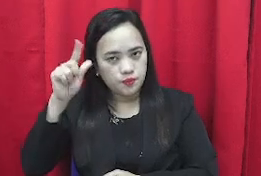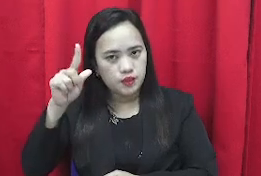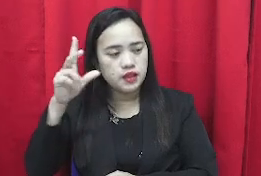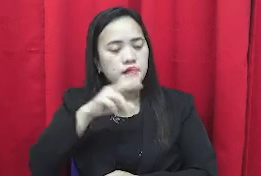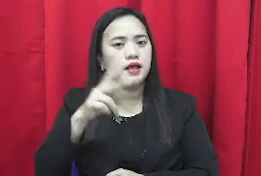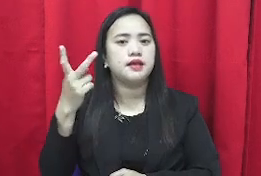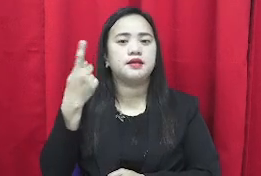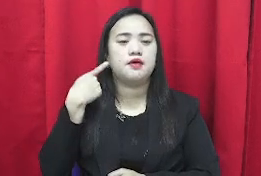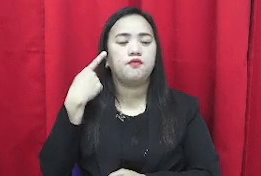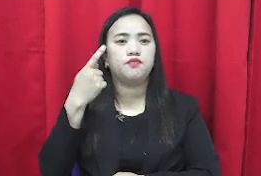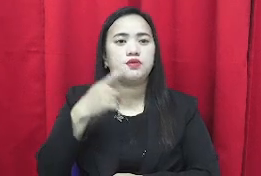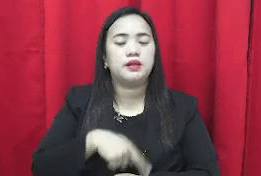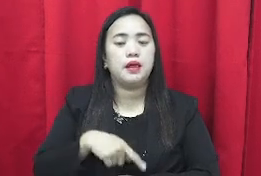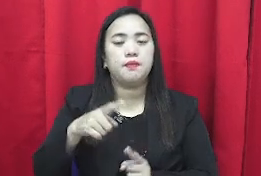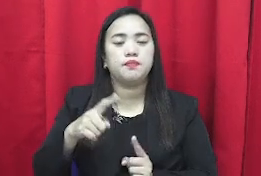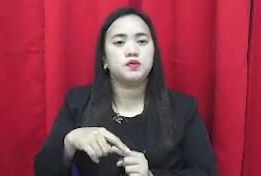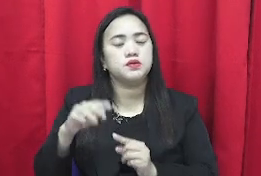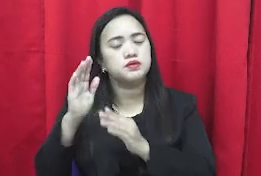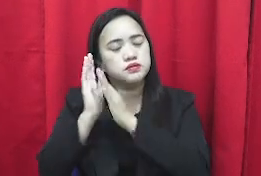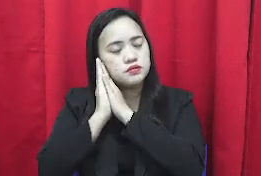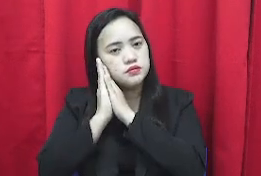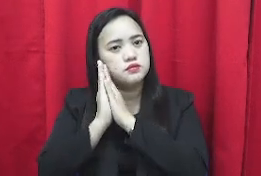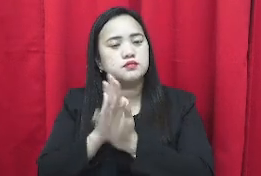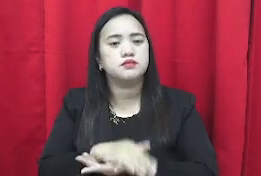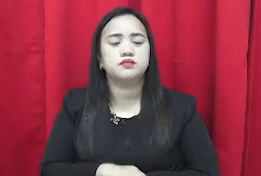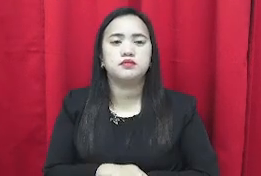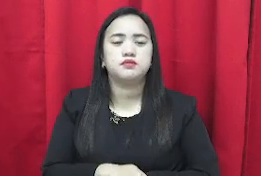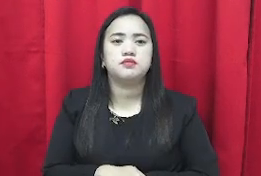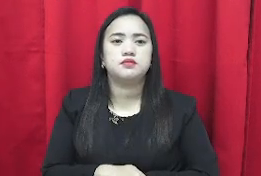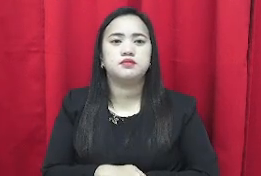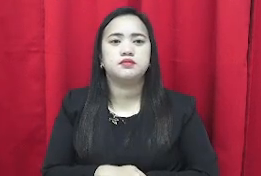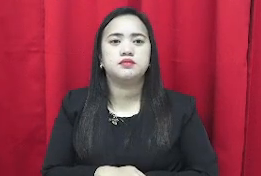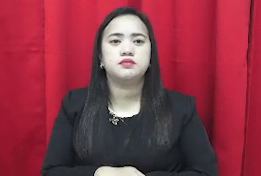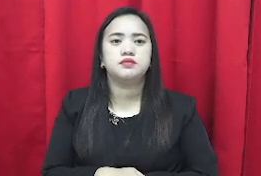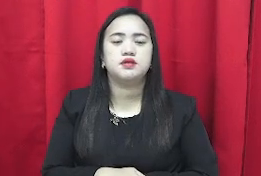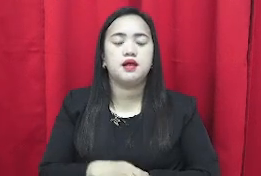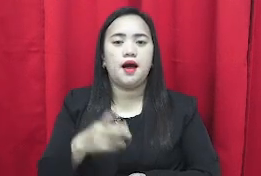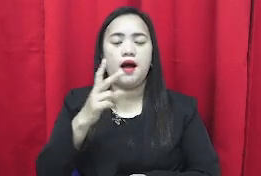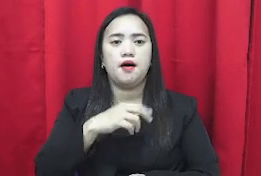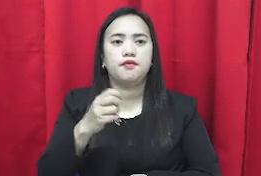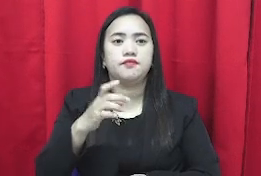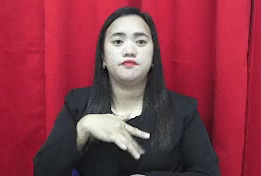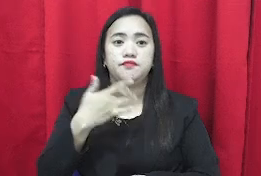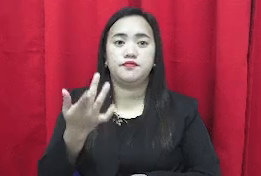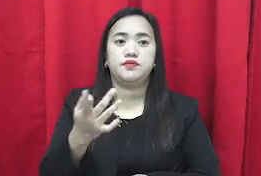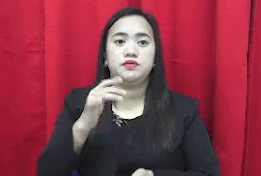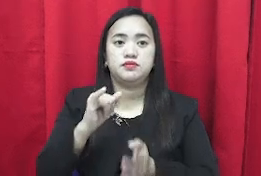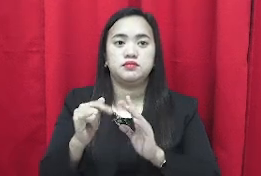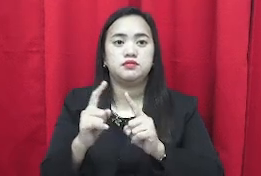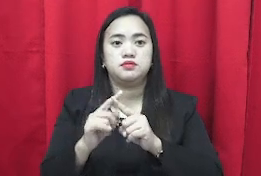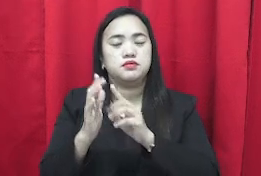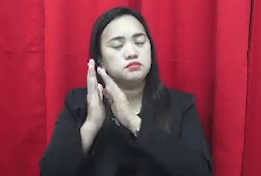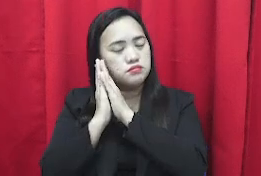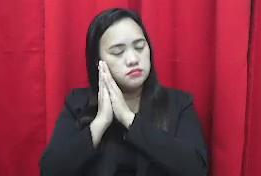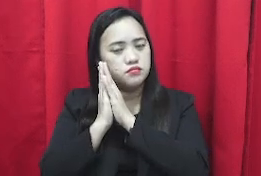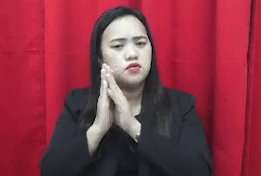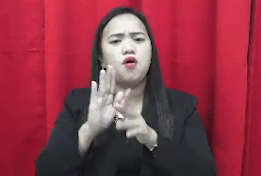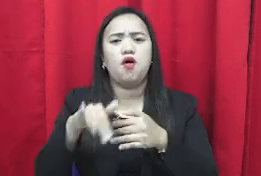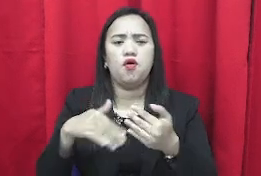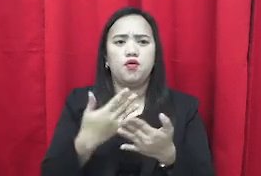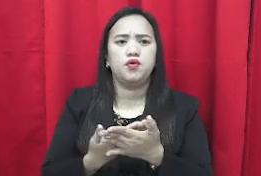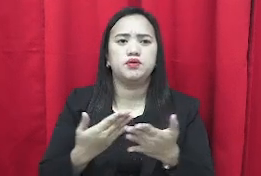oras ng pagtulog hindi yung nakaramdam ka lang ng konting antok Pwede ka na matulog ah lahat yan